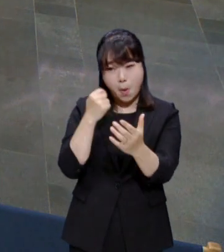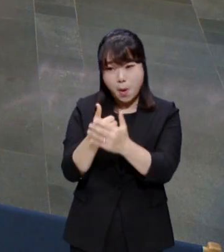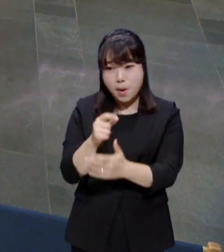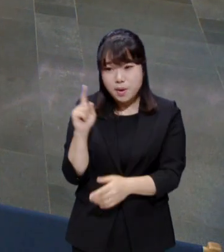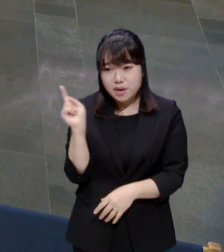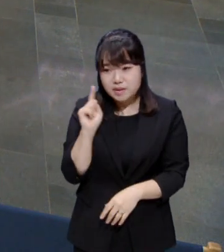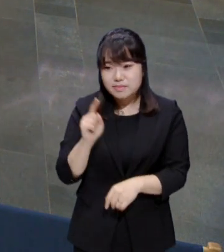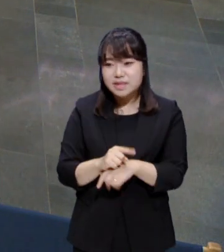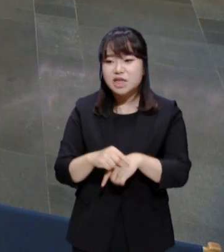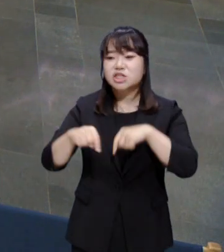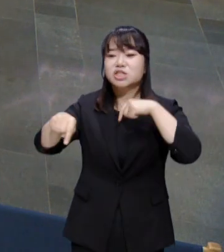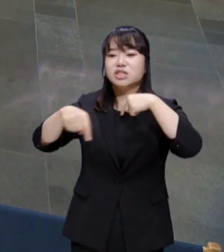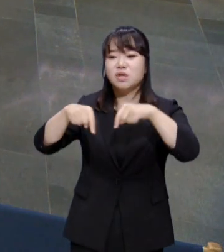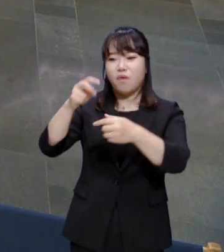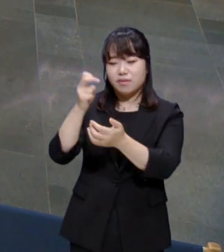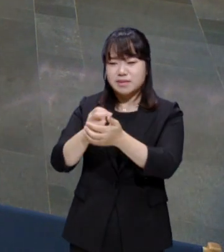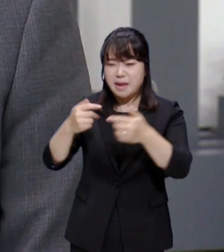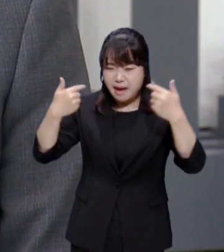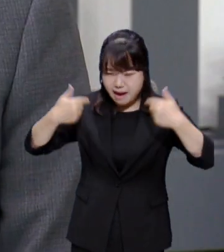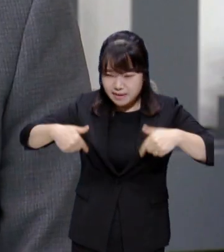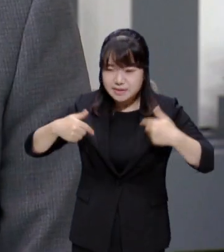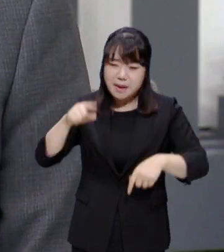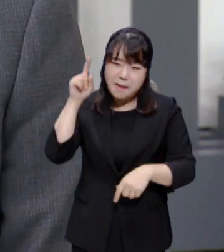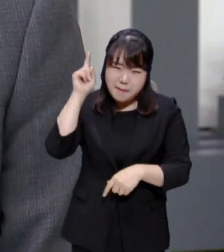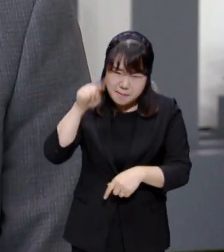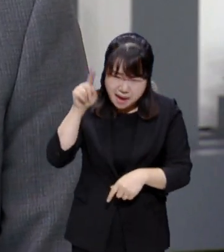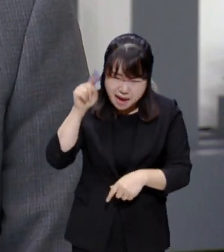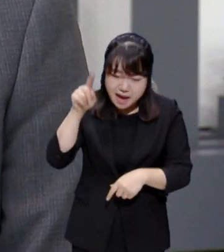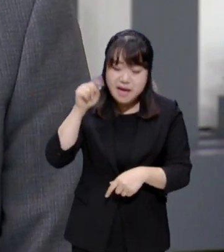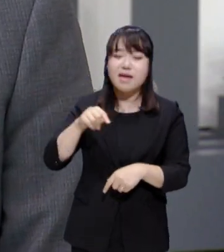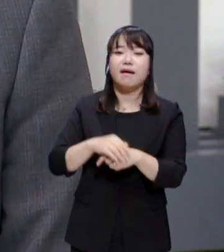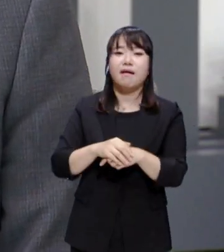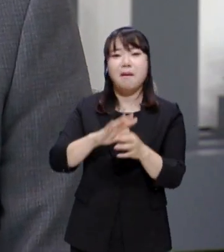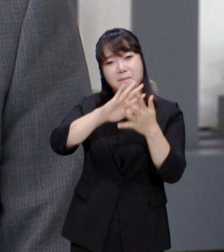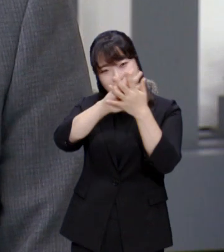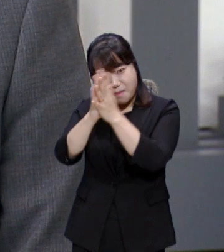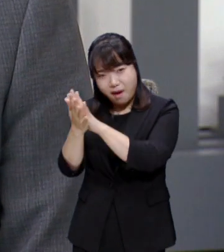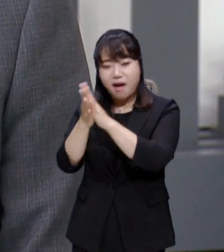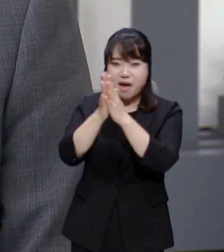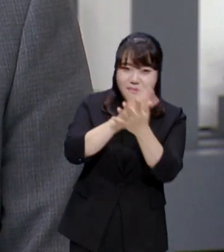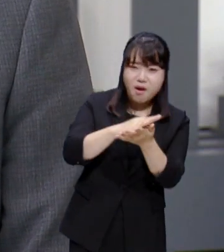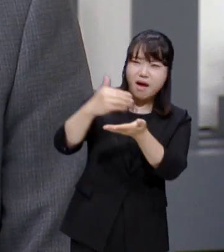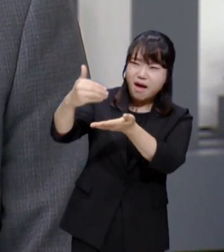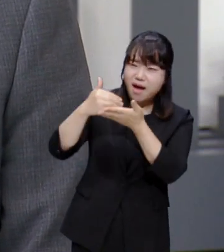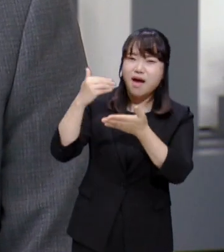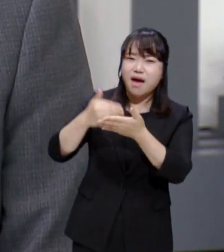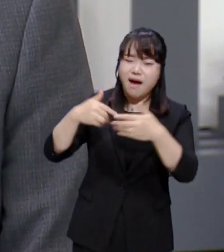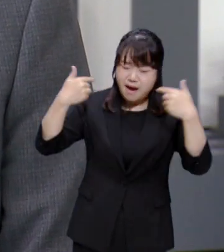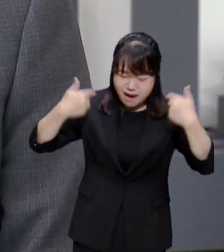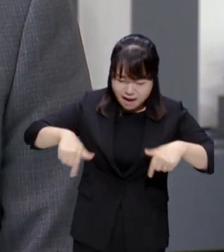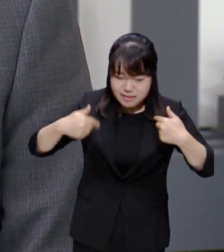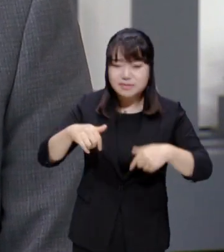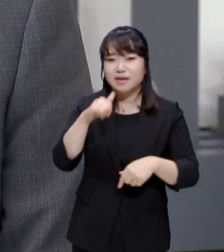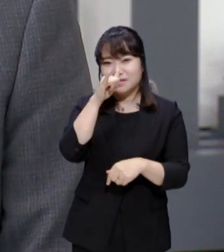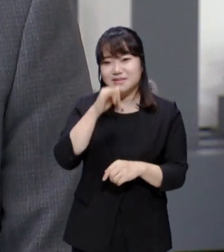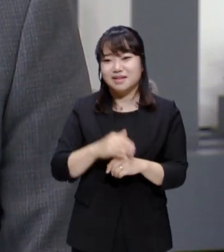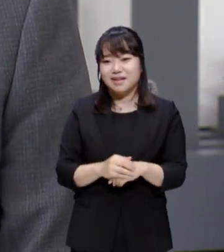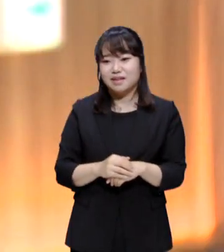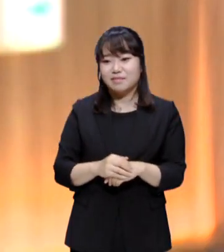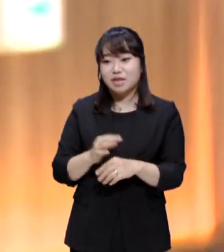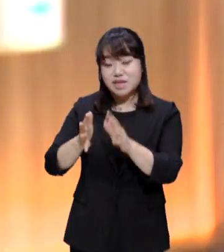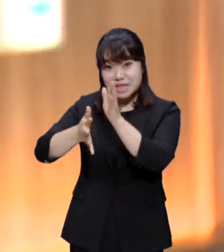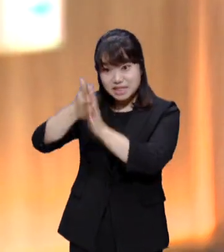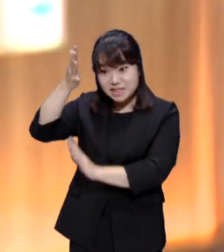정책 현안이 매일같이 이제 끊임없이 있어요. 그러다 보니까 뭐